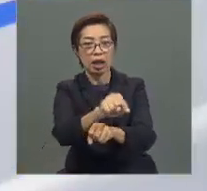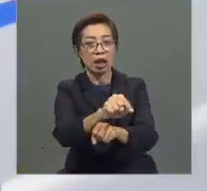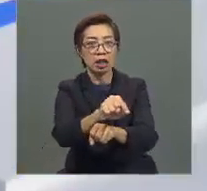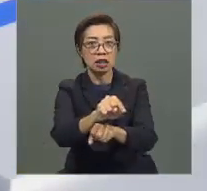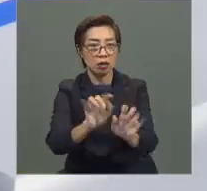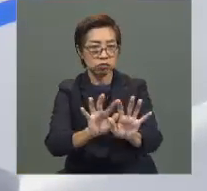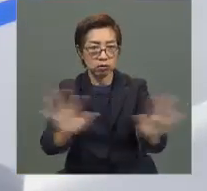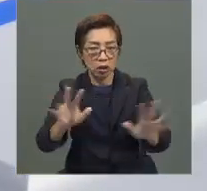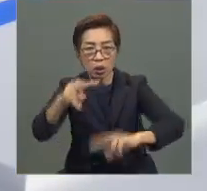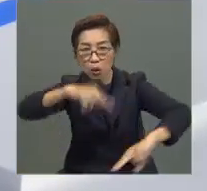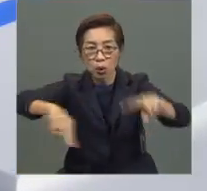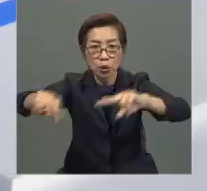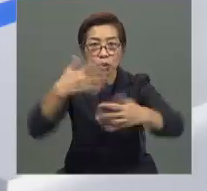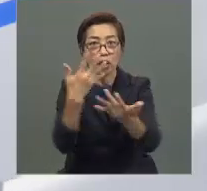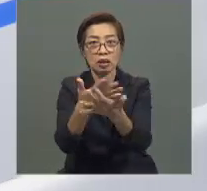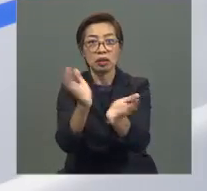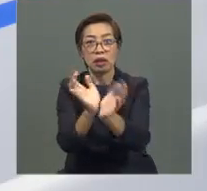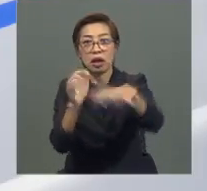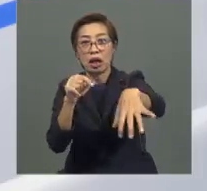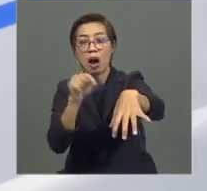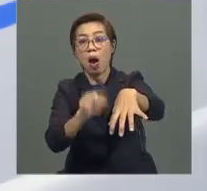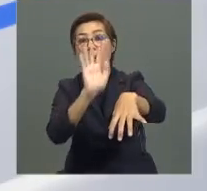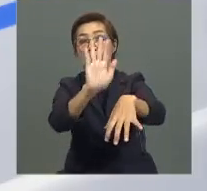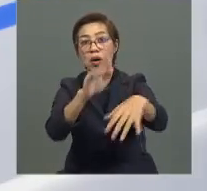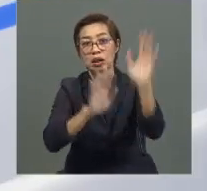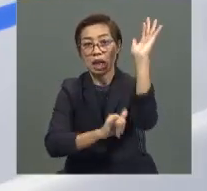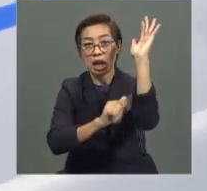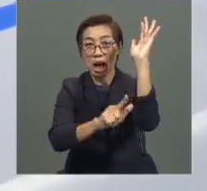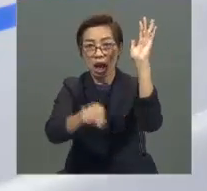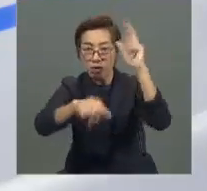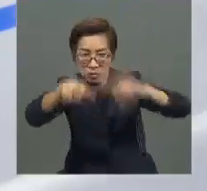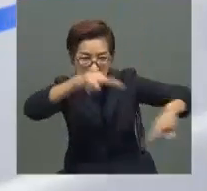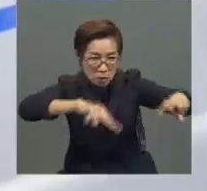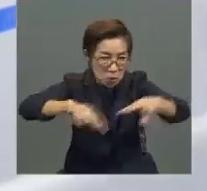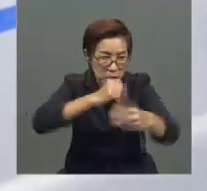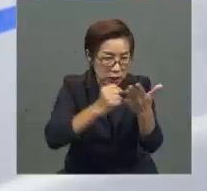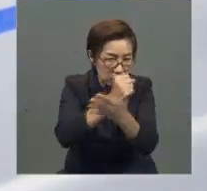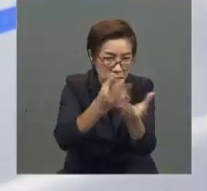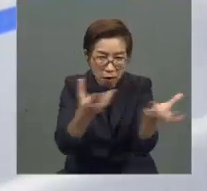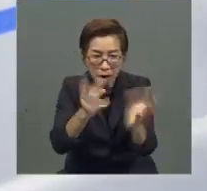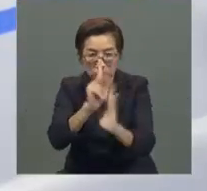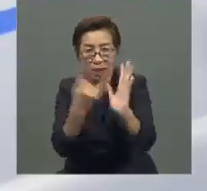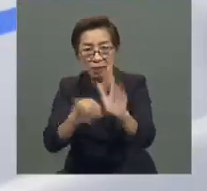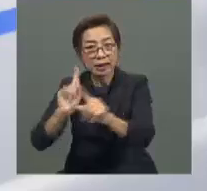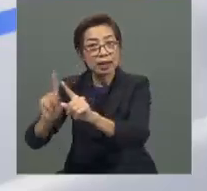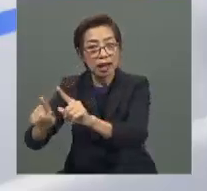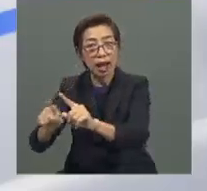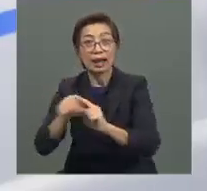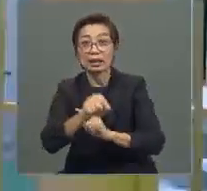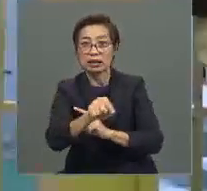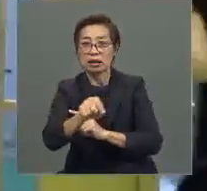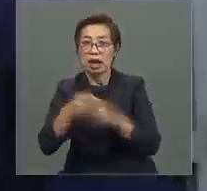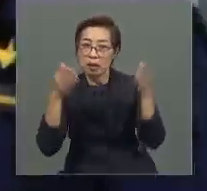โจมปูพรมตรวจค้นเรือนจำกลางยะลานะครับเพื่อกวาดล้างยาเสพติดและก็สิ่งผิดกฎหมายในเรือนจำเป้าหมายการตรวจค้นครั้งนี้ก็เป็น